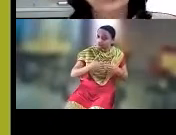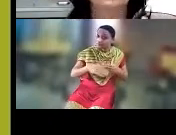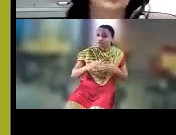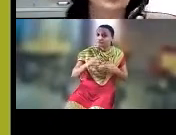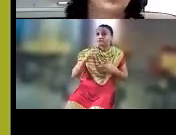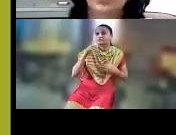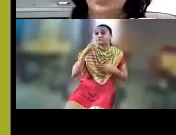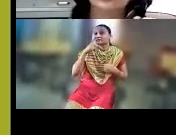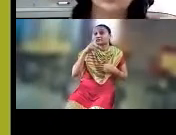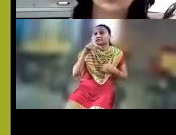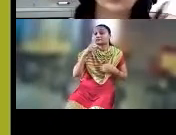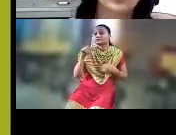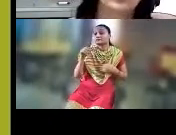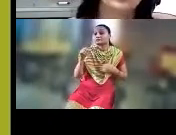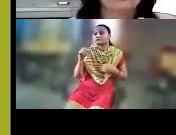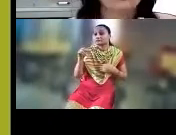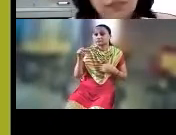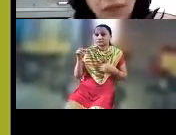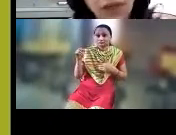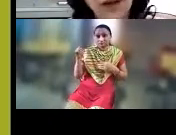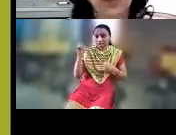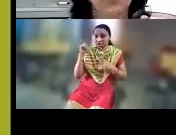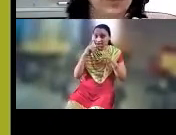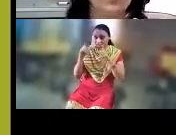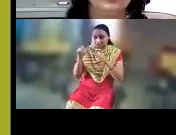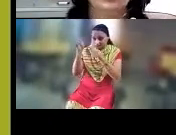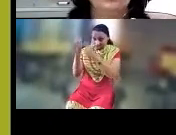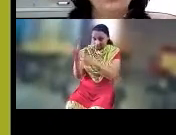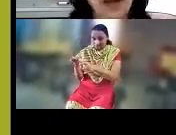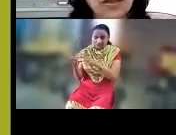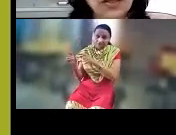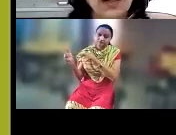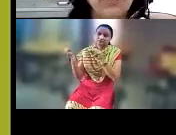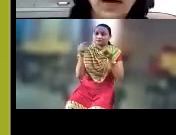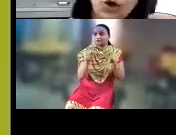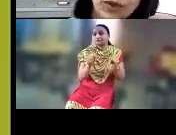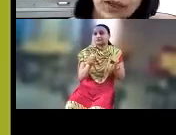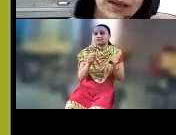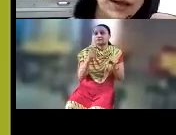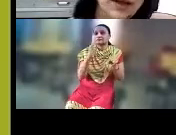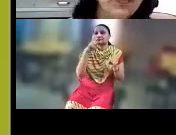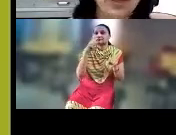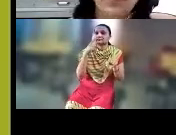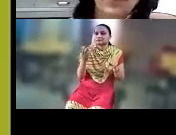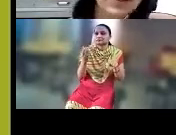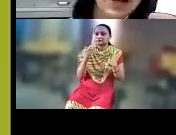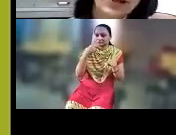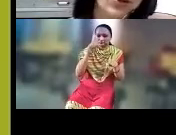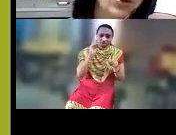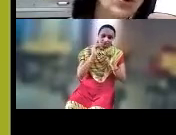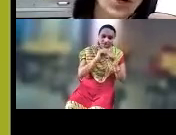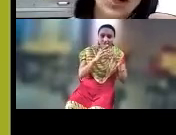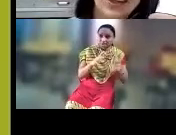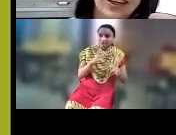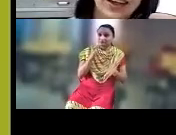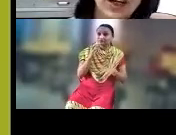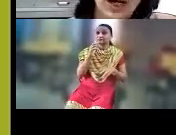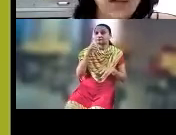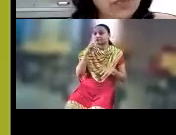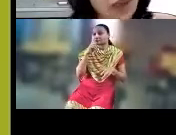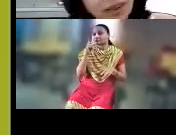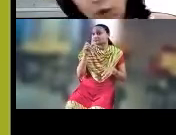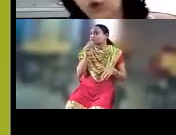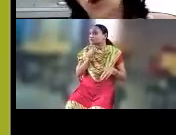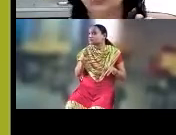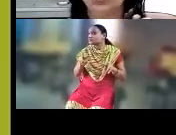हमारे यहाँ पे आमतौर पे होता है कि मेरी क्लिनिक में पेरेंट्स आ गए, माँ को बता दिया, पर दादी तो कुछ और कहती है,